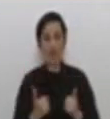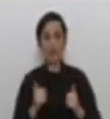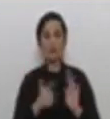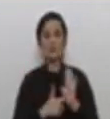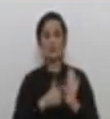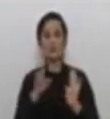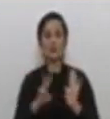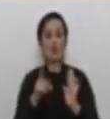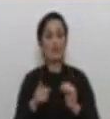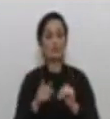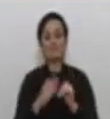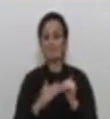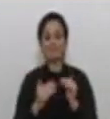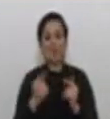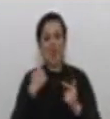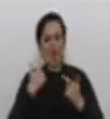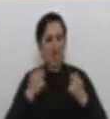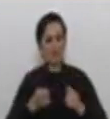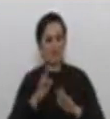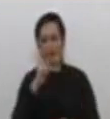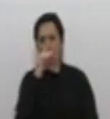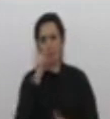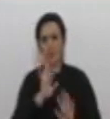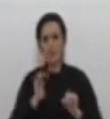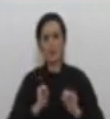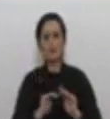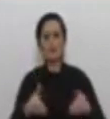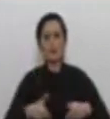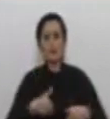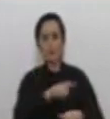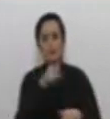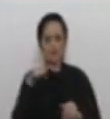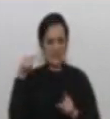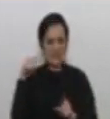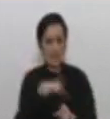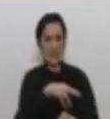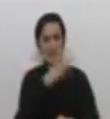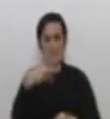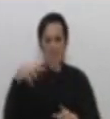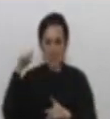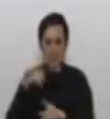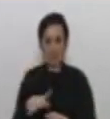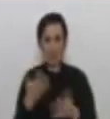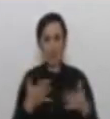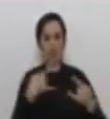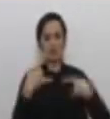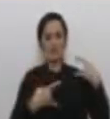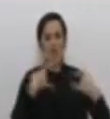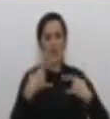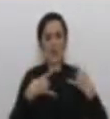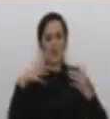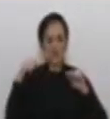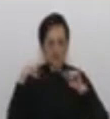არ აკომპლექსებს და არ ნანობენ მშვიდობიანი მოშიმშილების დარბევას, იმედში შეჭრას, ტელეკომპანიის